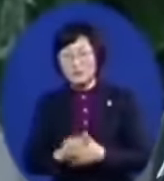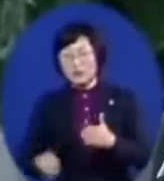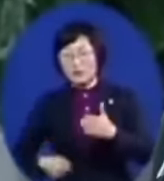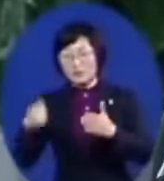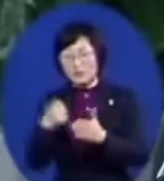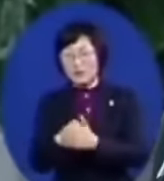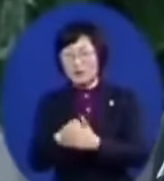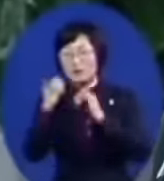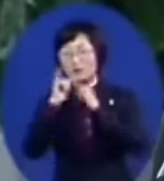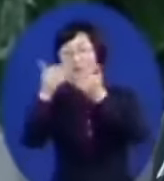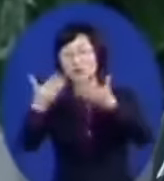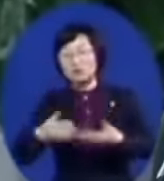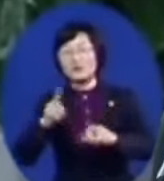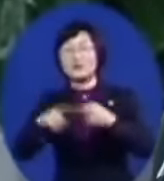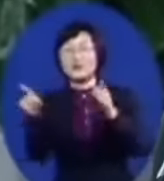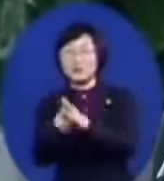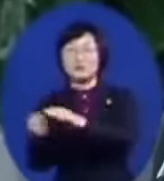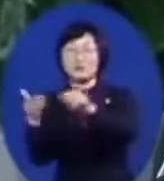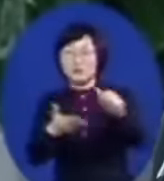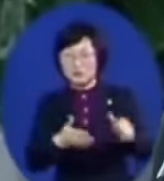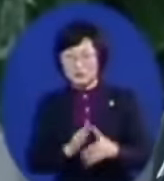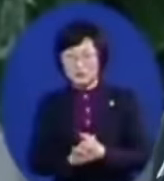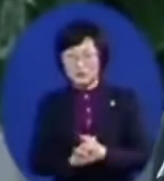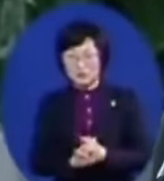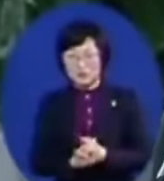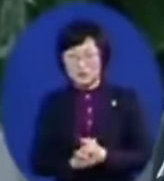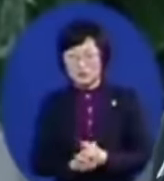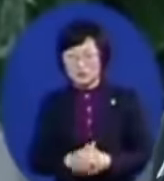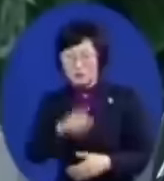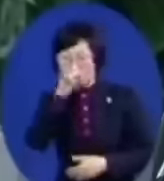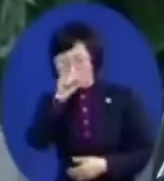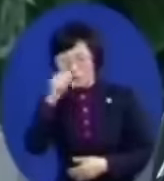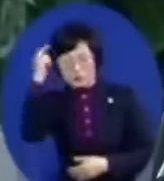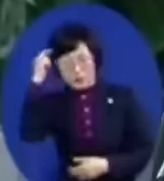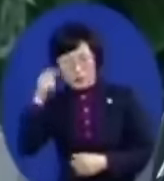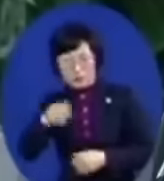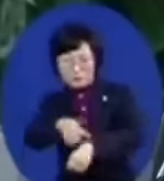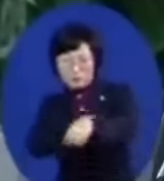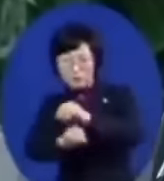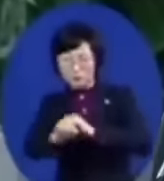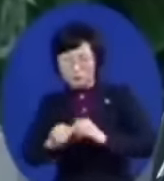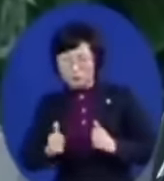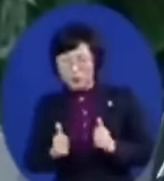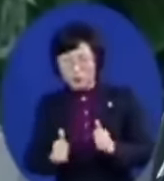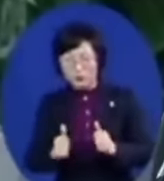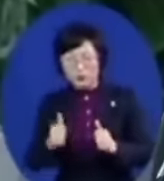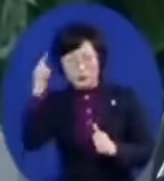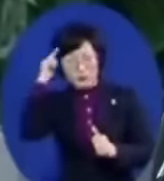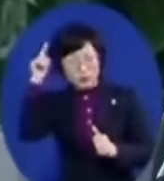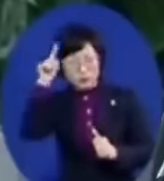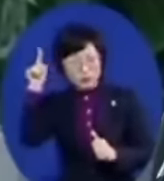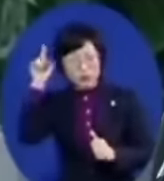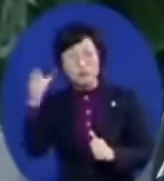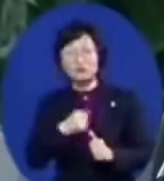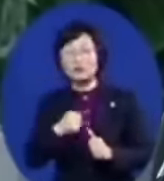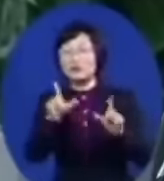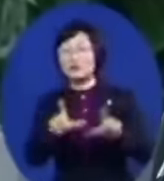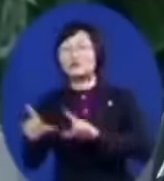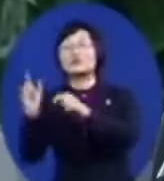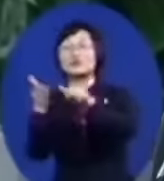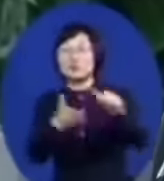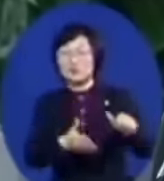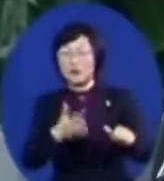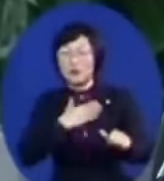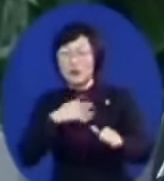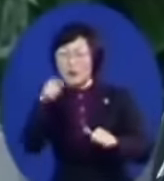담대하게 상주신이심을 믿으십시오. 네. 긍정적이고 적극적이고 창조적으로 사세요. 내 믿은 대로